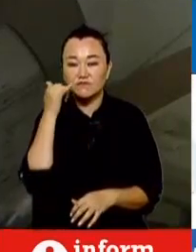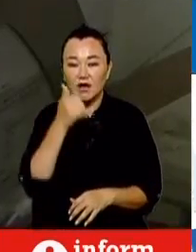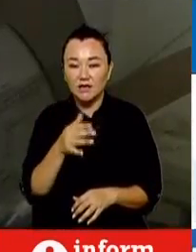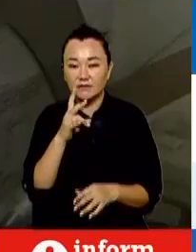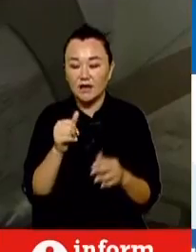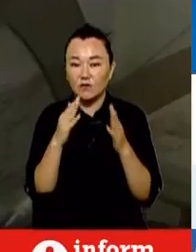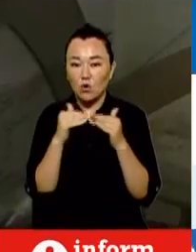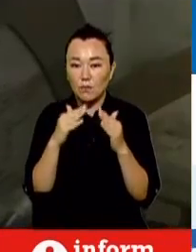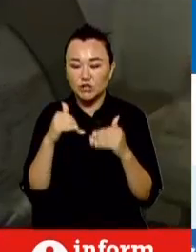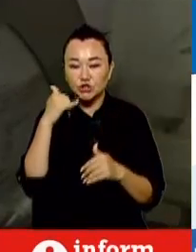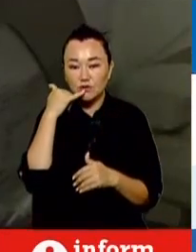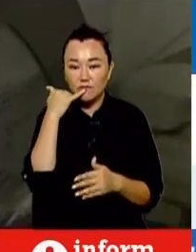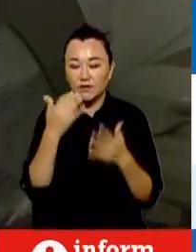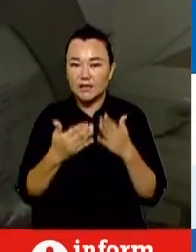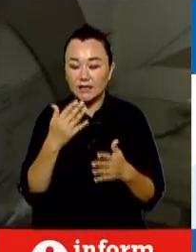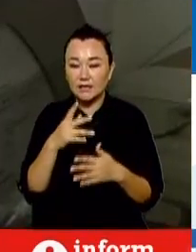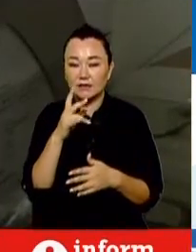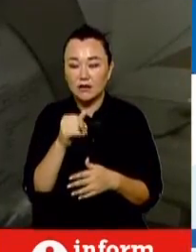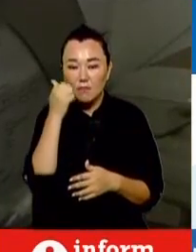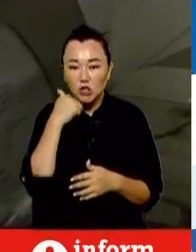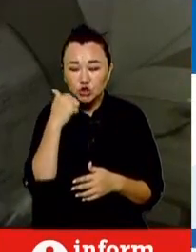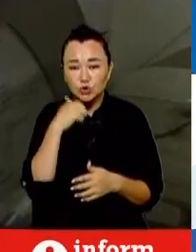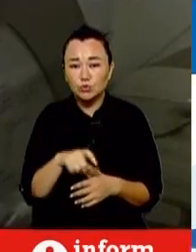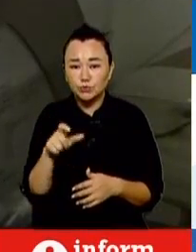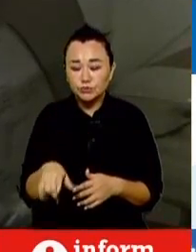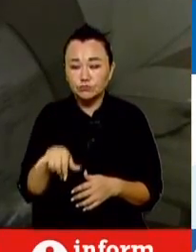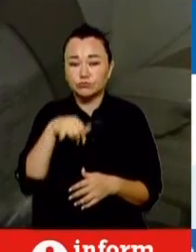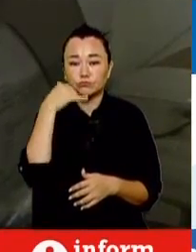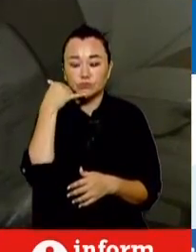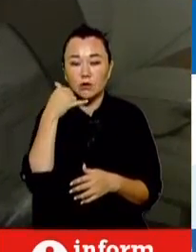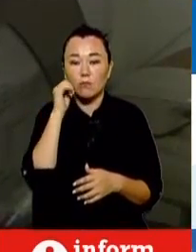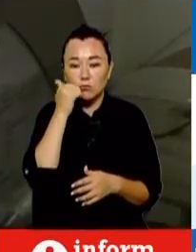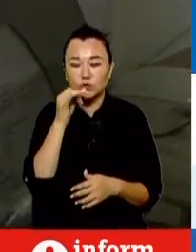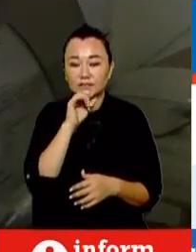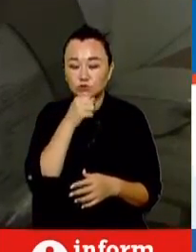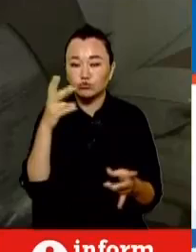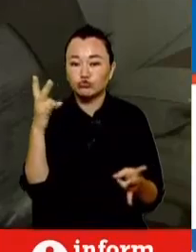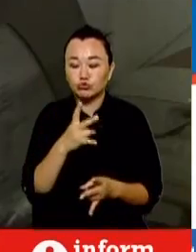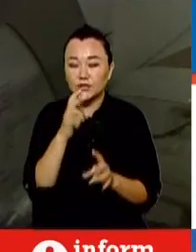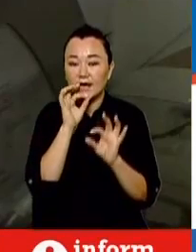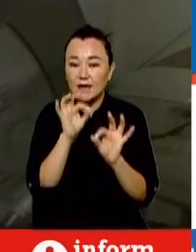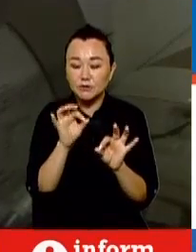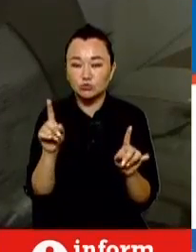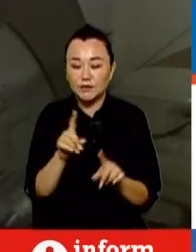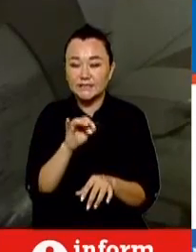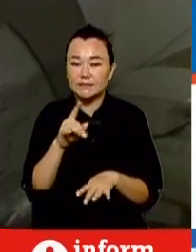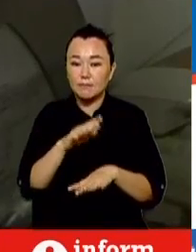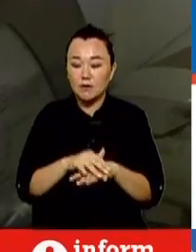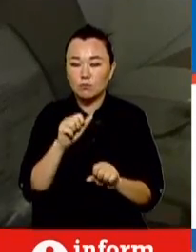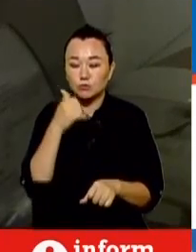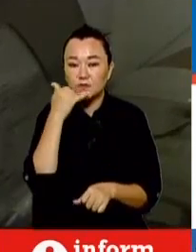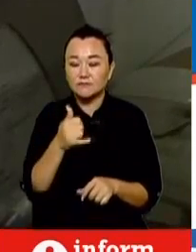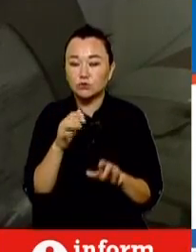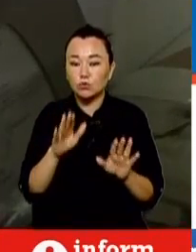на домашний телефон. Их жертвами становятся пожилые люди. Полицейские говорят, бабушкам и дедушкам нужно разъяснить, что из банка могут позвонить